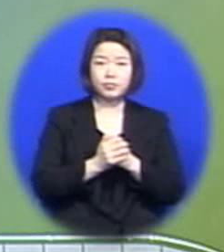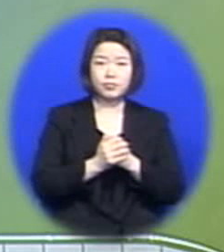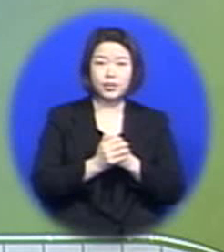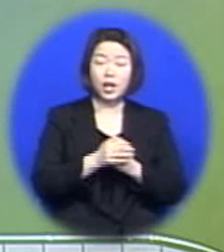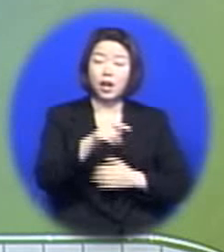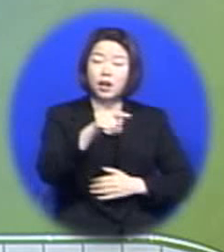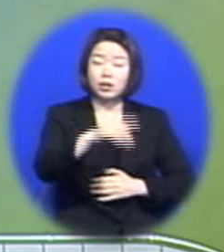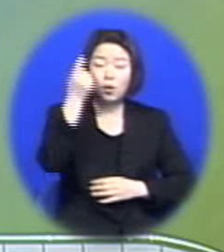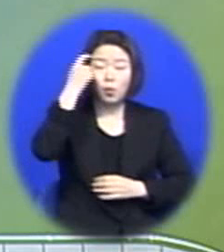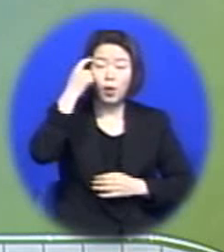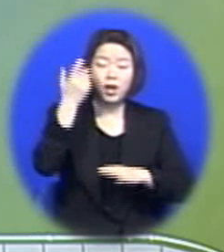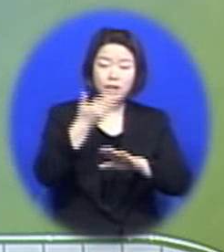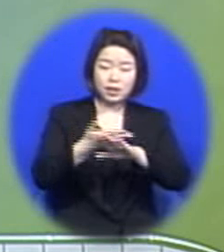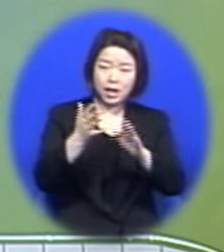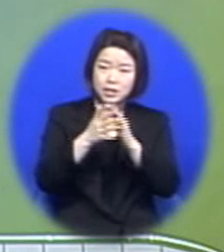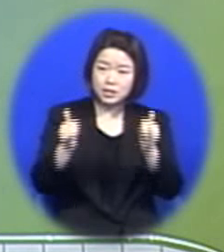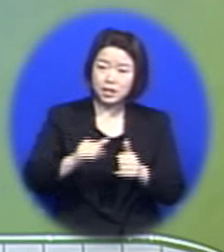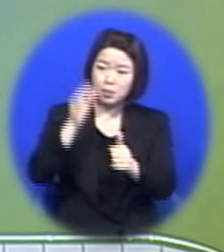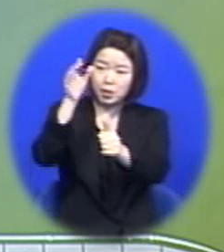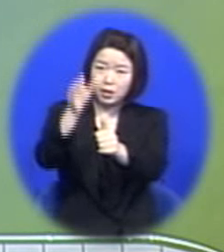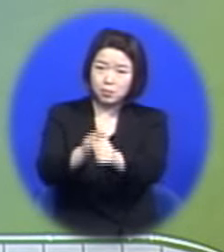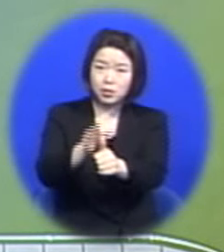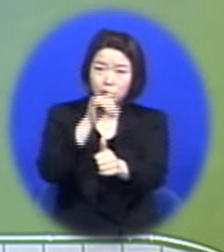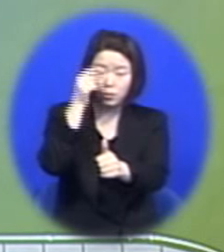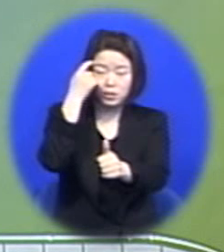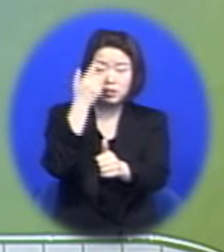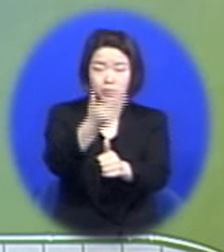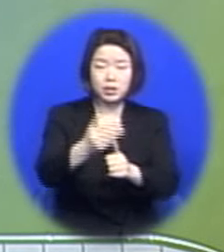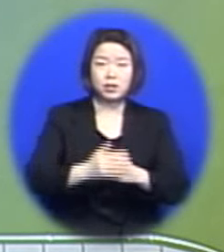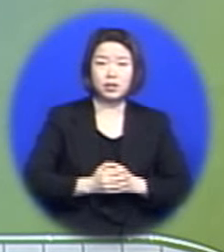아니, 그걸 왜 남에게 넘겨버려요?